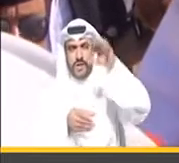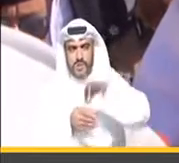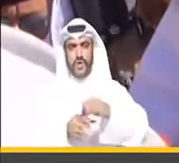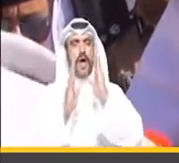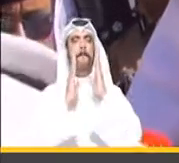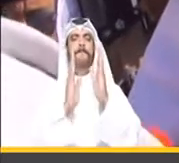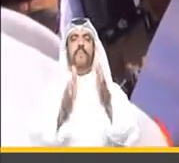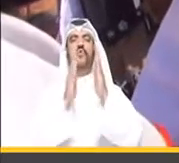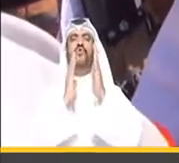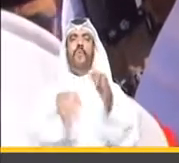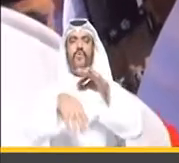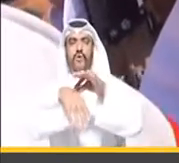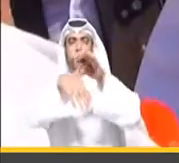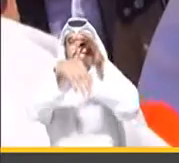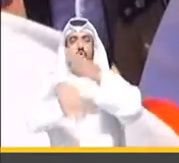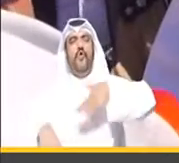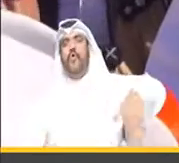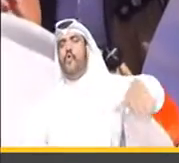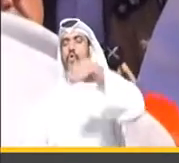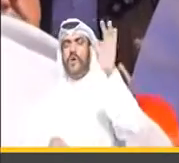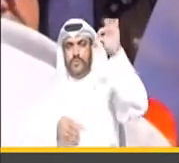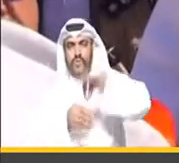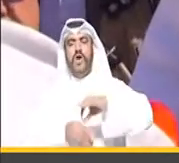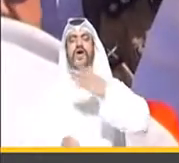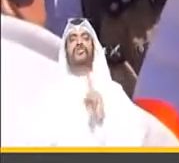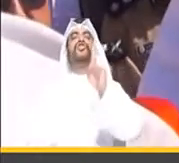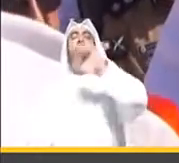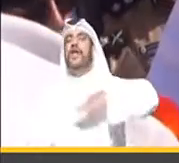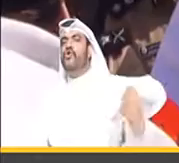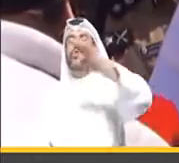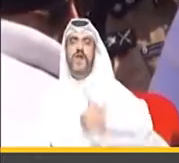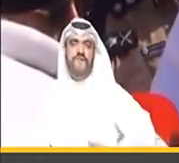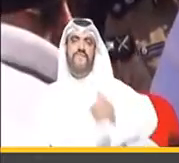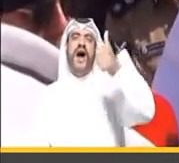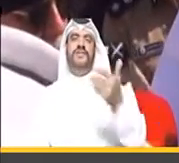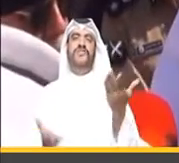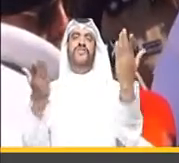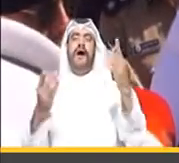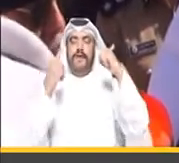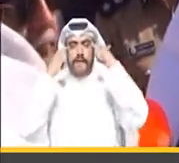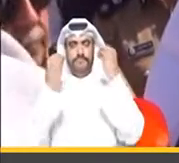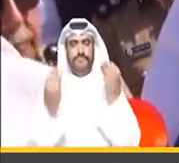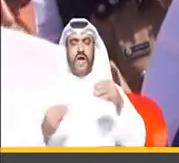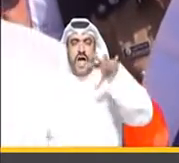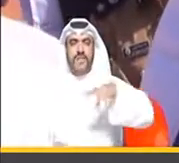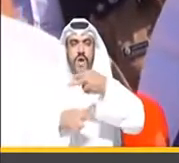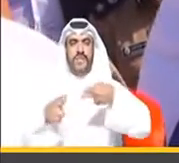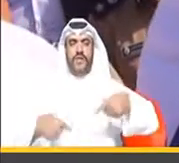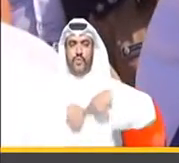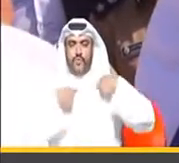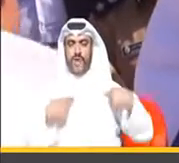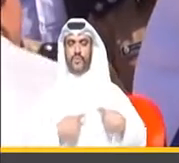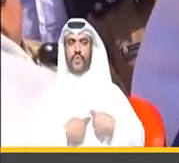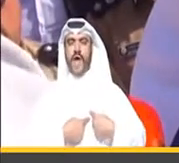وأهني جميع المرشحين، وإن شاء الله الكل فائز بما أن دولتنا الحبيبة الكويت بتفوز